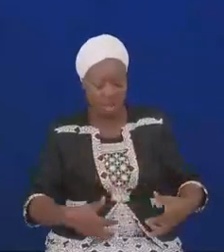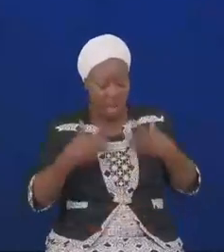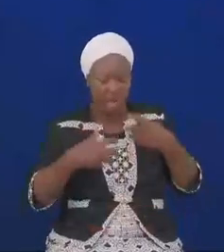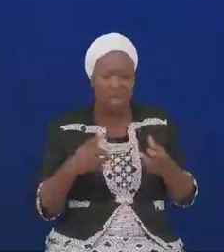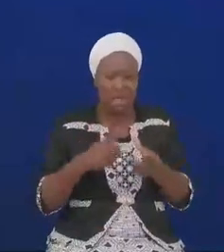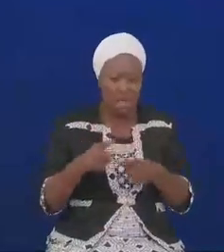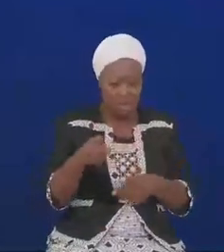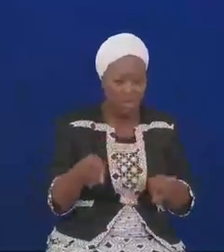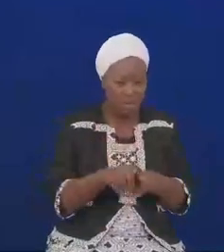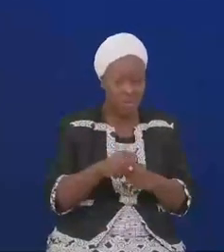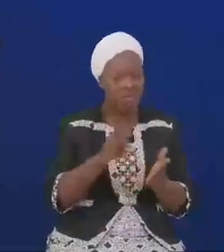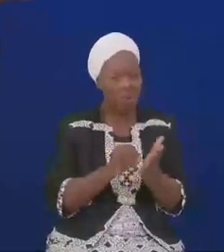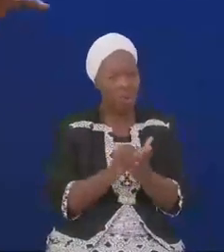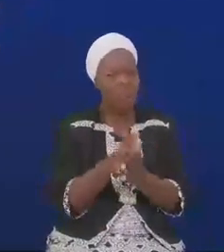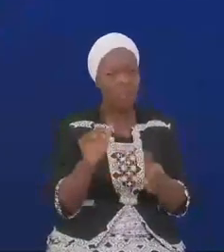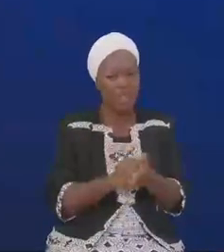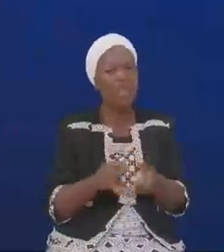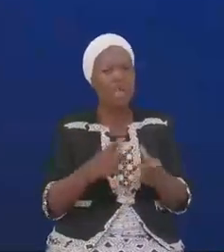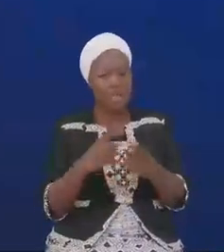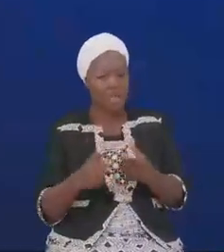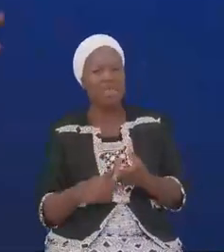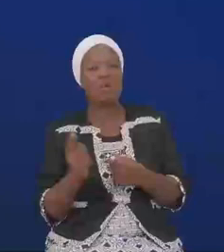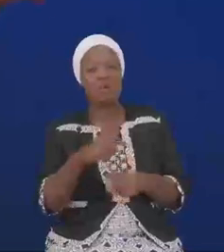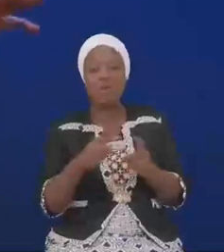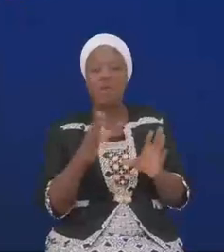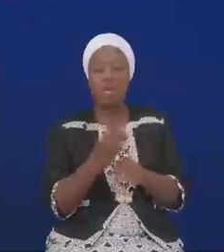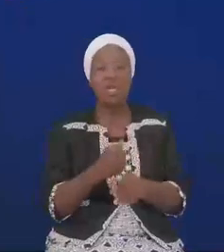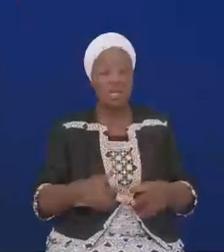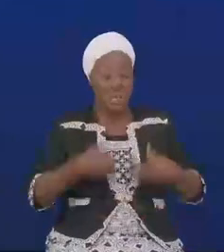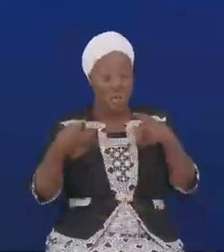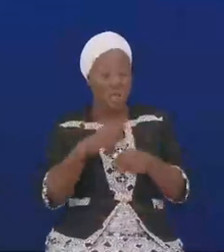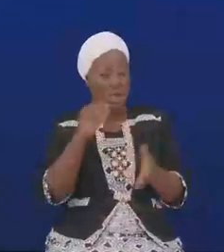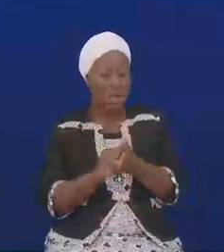tu t'énerves. Et lorsque tu te fâches de cette manière, quelqu'un